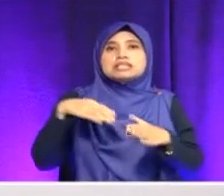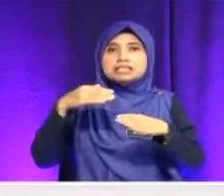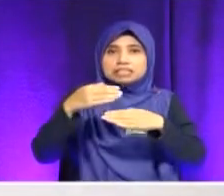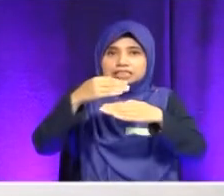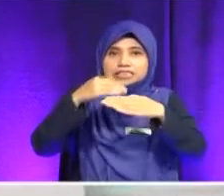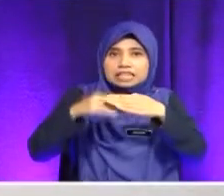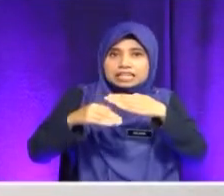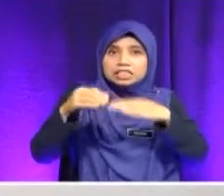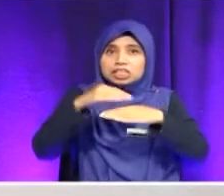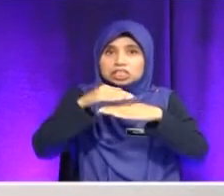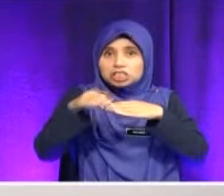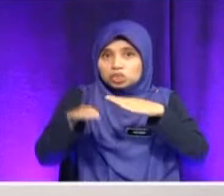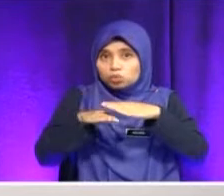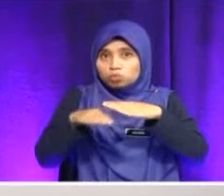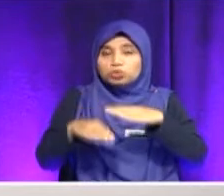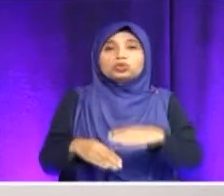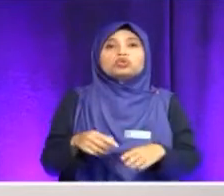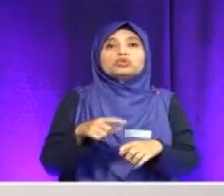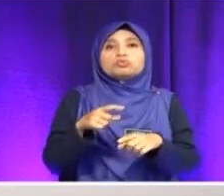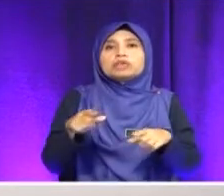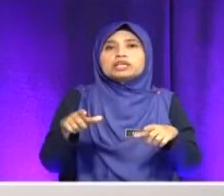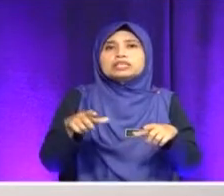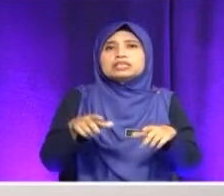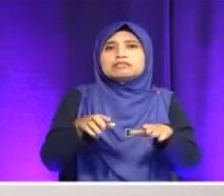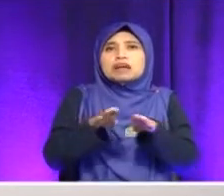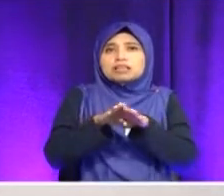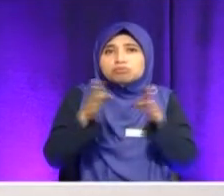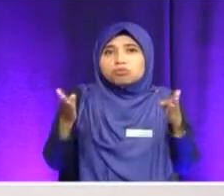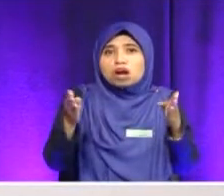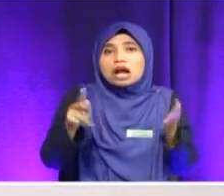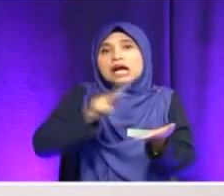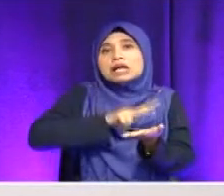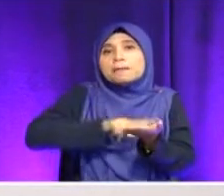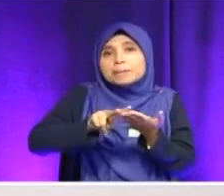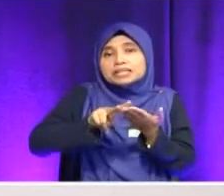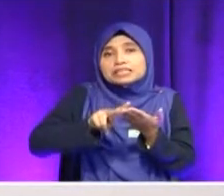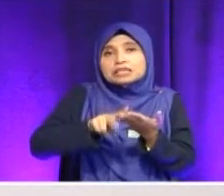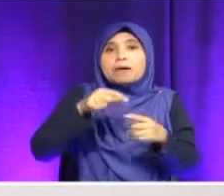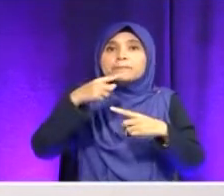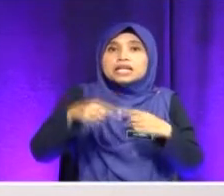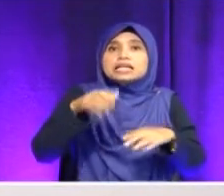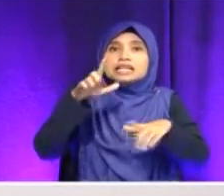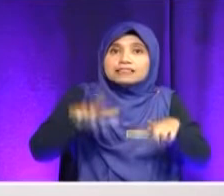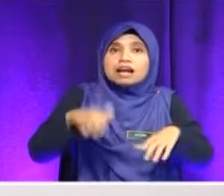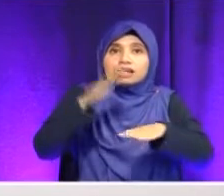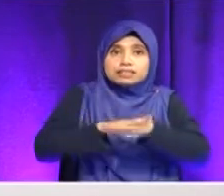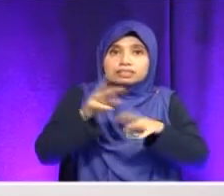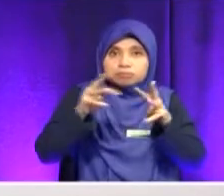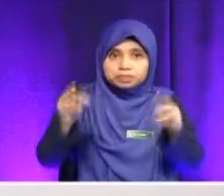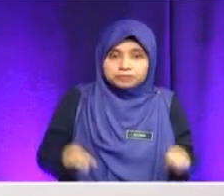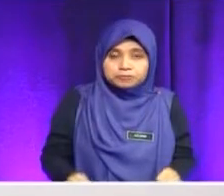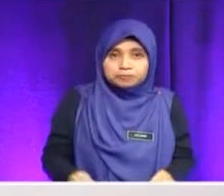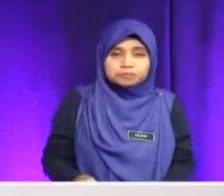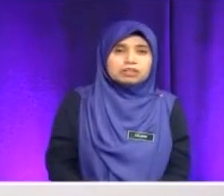sini dulu ya supaya dikemas dan terletak di tak delete terbuka masih kita Letakkan atas meja Ok segitu udah selesai